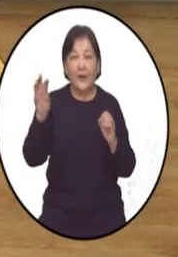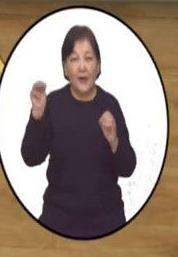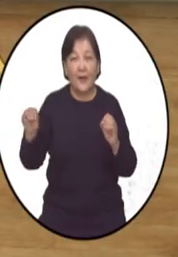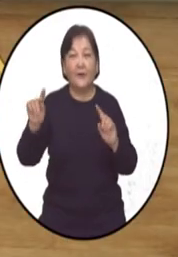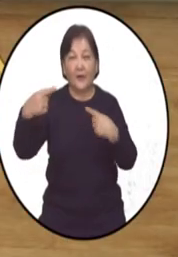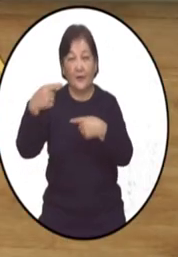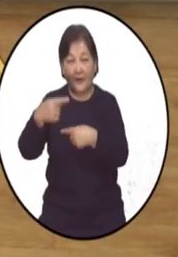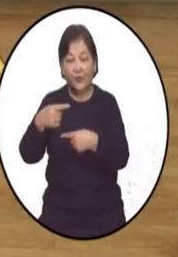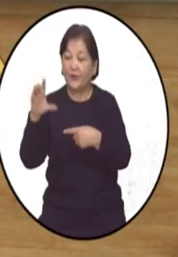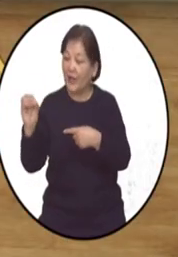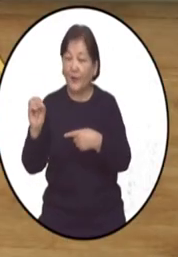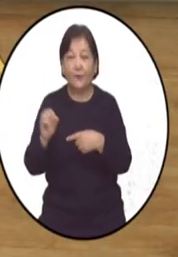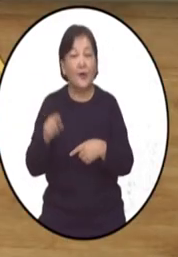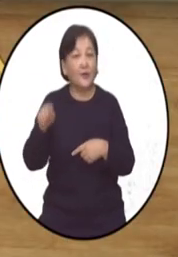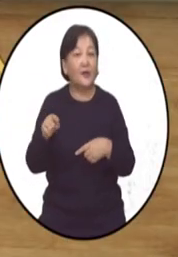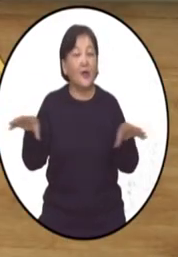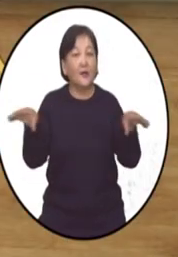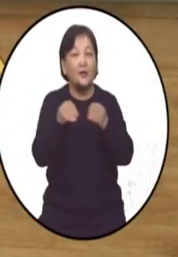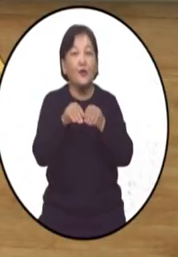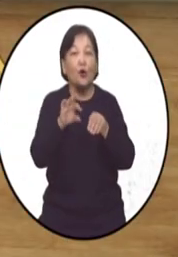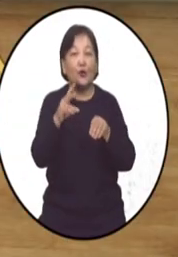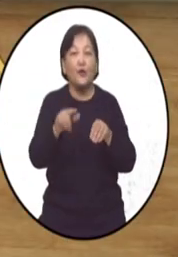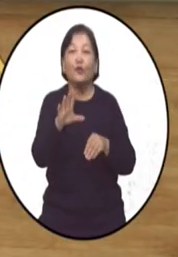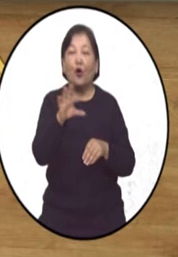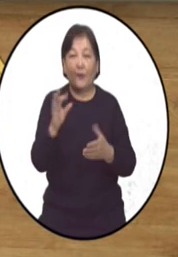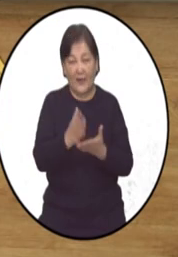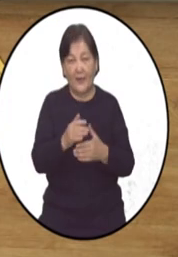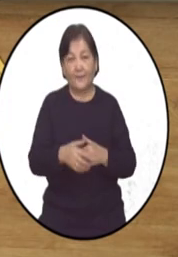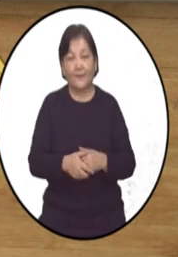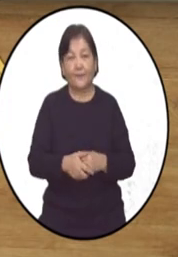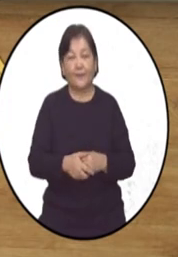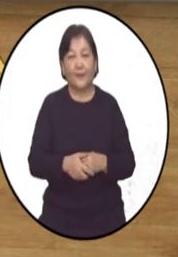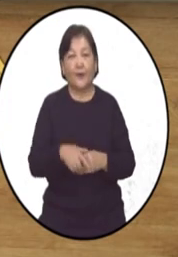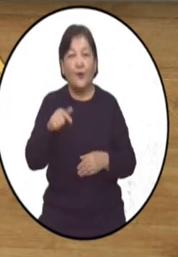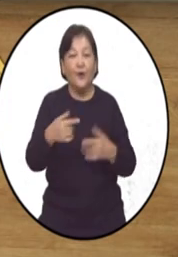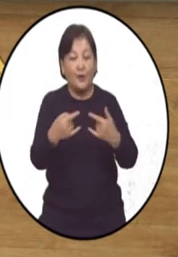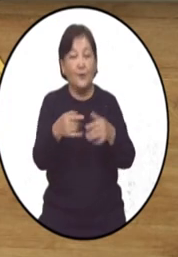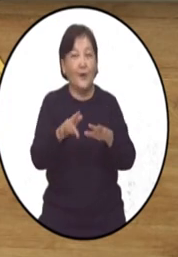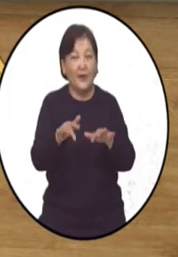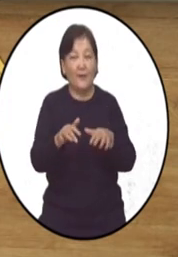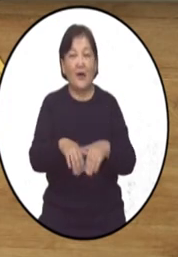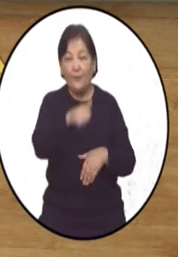тэнцүү болно. Тэр үед бол нийт оронгийн тоо гараад ирнэ гэсэн юм санаа баг. За одоо энэ програма бүгдэрэг